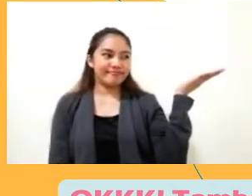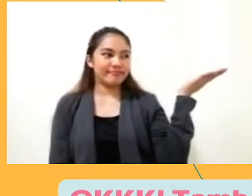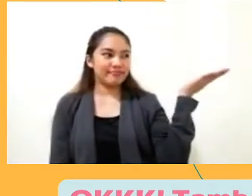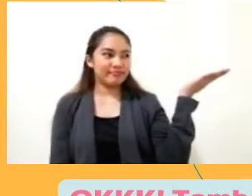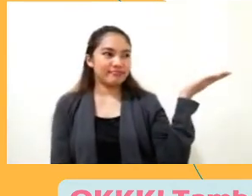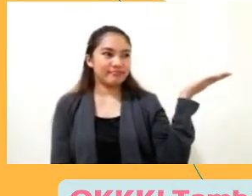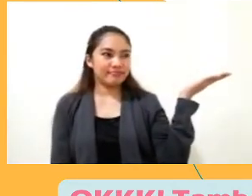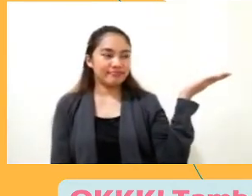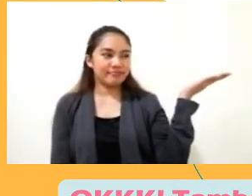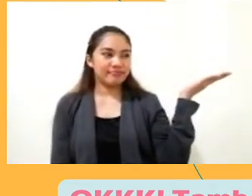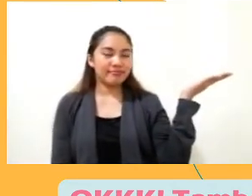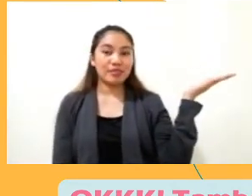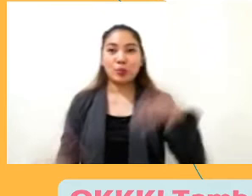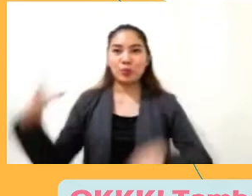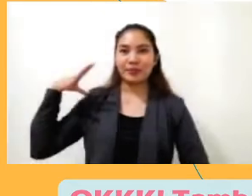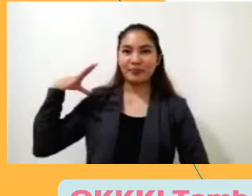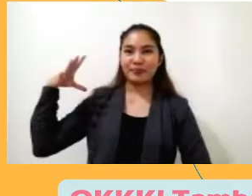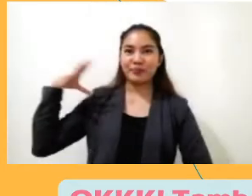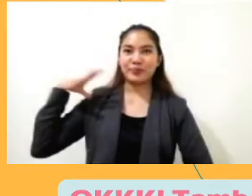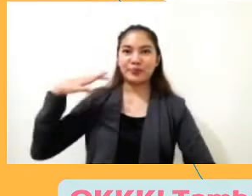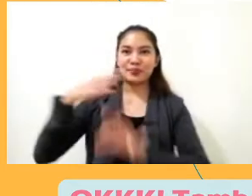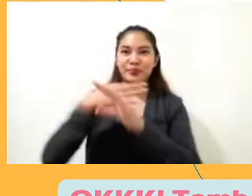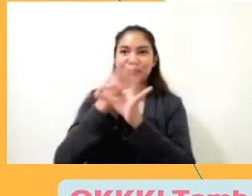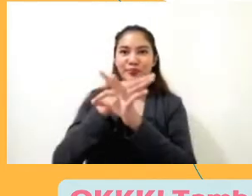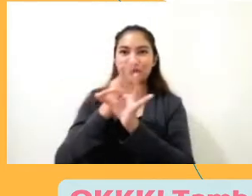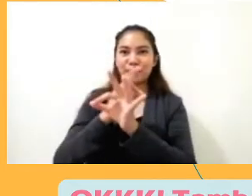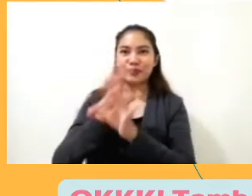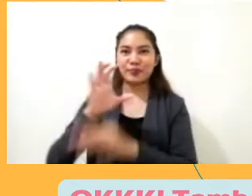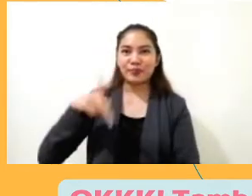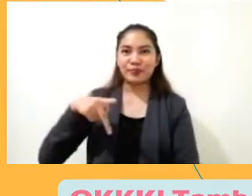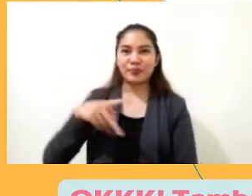Ay, sandali lang po. Mamatay ang aking dulo.